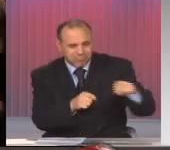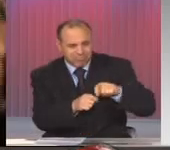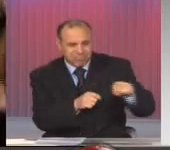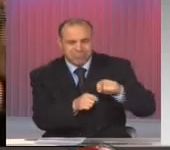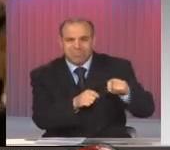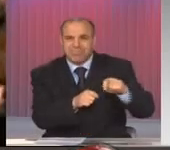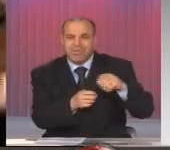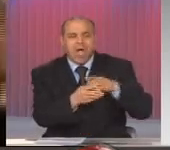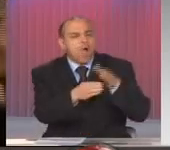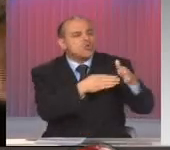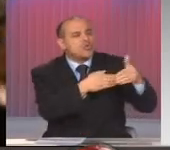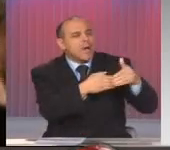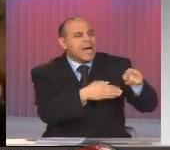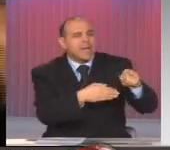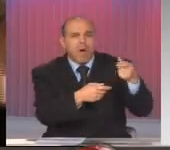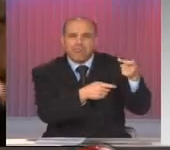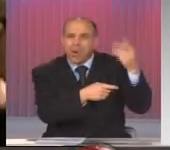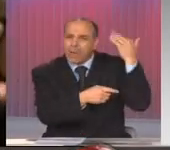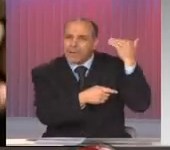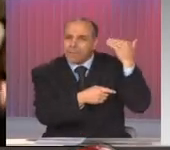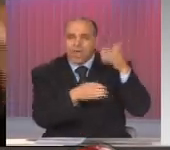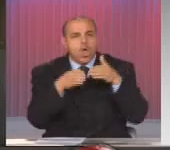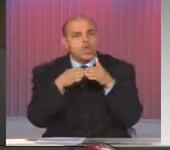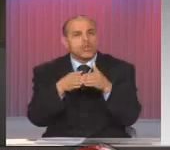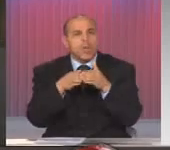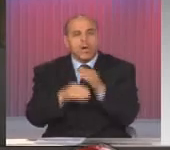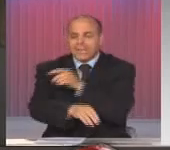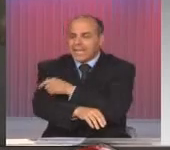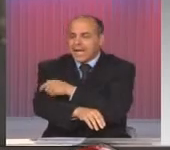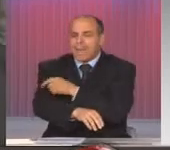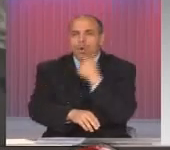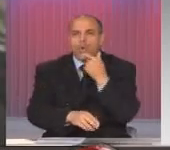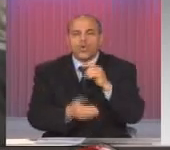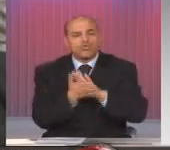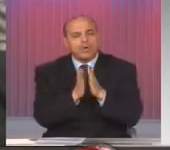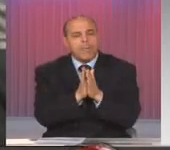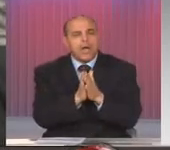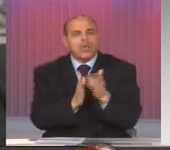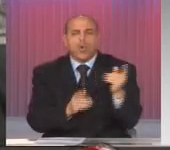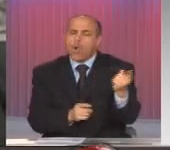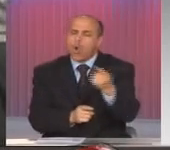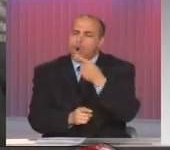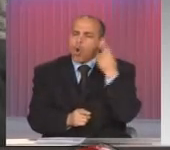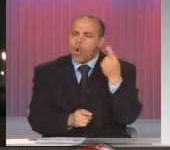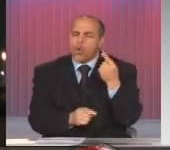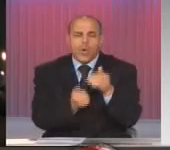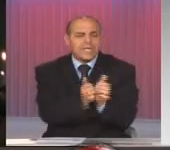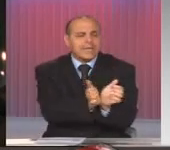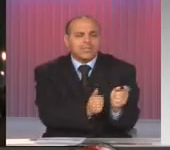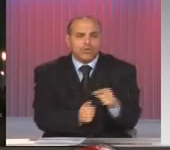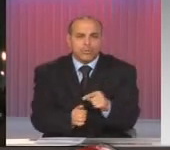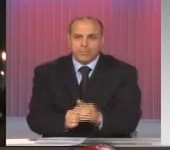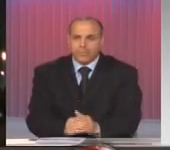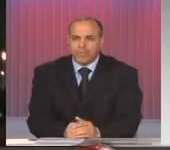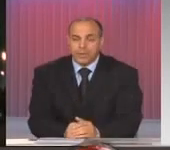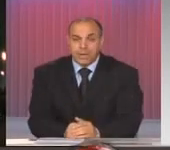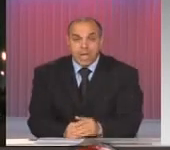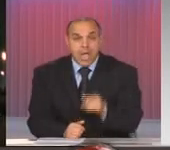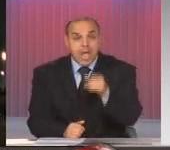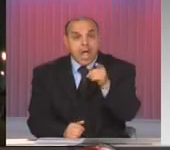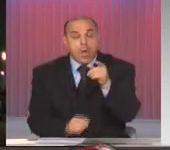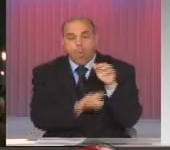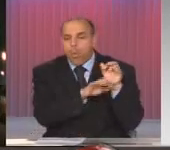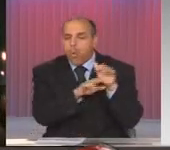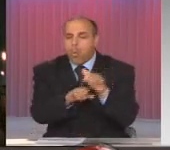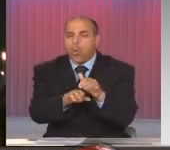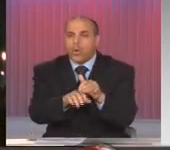عن موقع الهجوم، وذلك تلبية لدعوة نقابات وجمعيات ووسائل إعلام وأحزاب. يأتي هذا الحراك